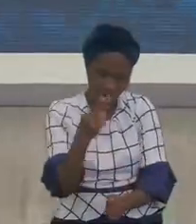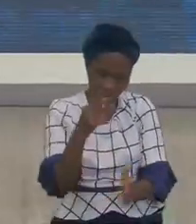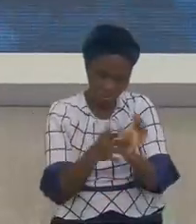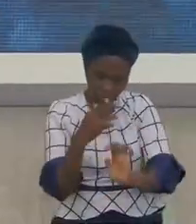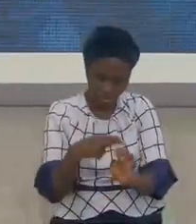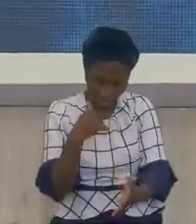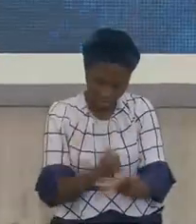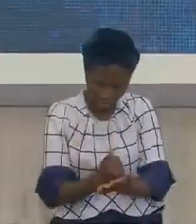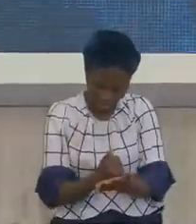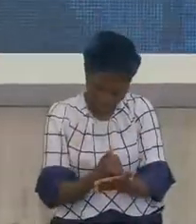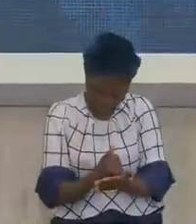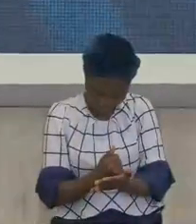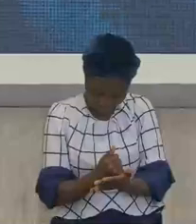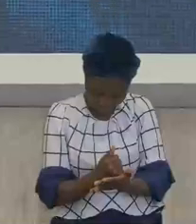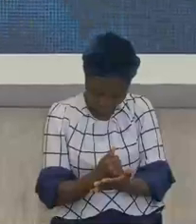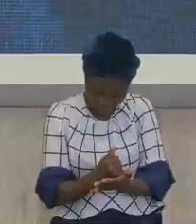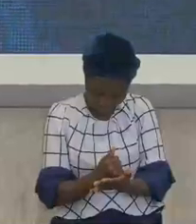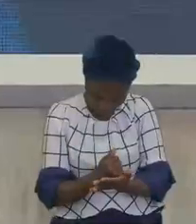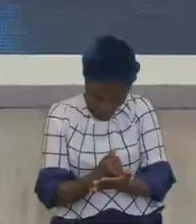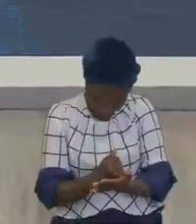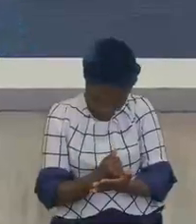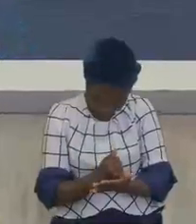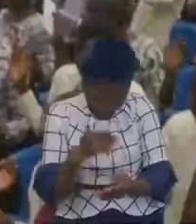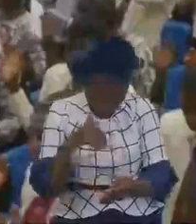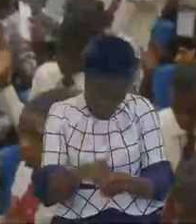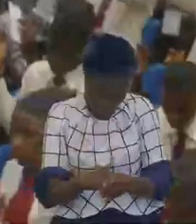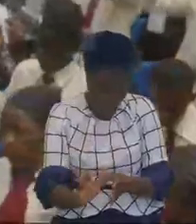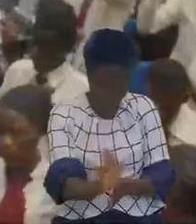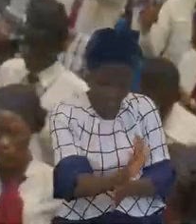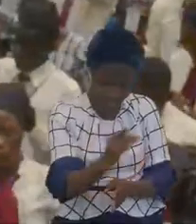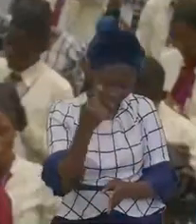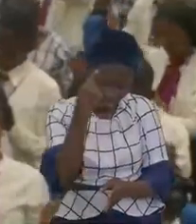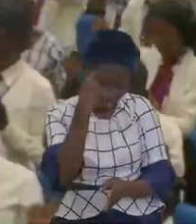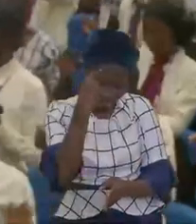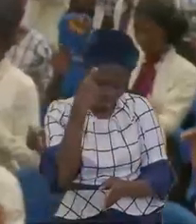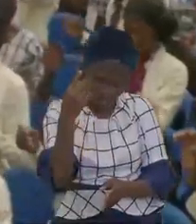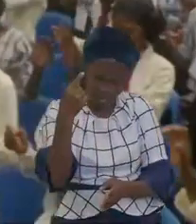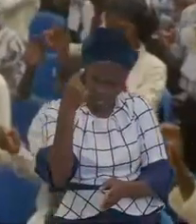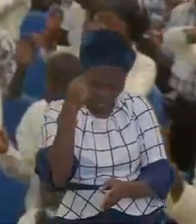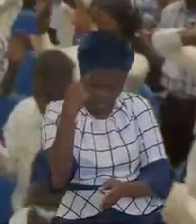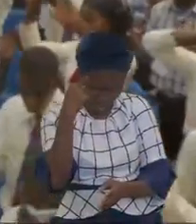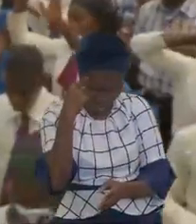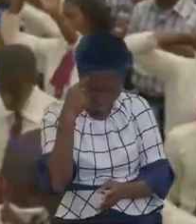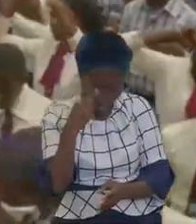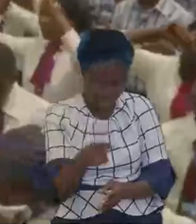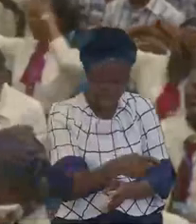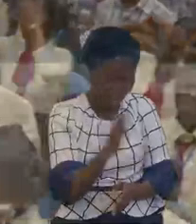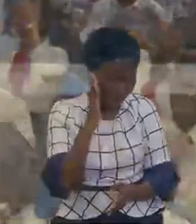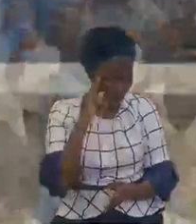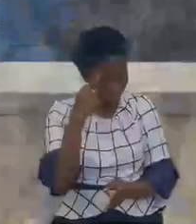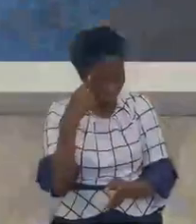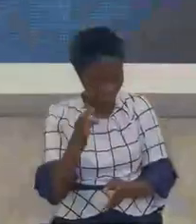Dans leur cerveau, dans leur pensée, ils penseront aux choses élevées.